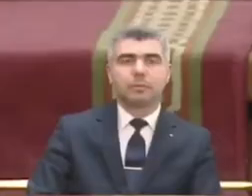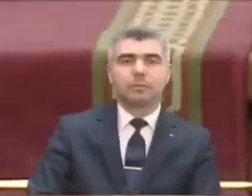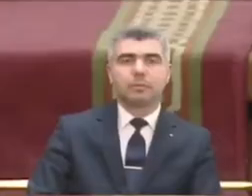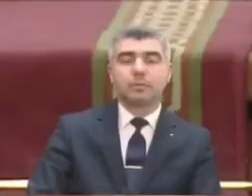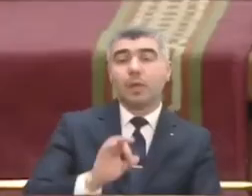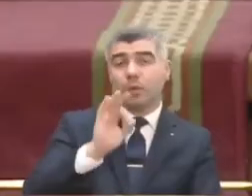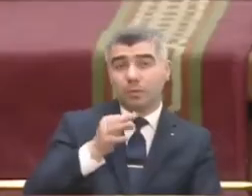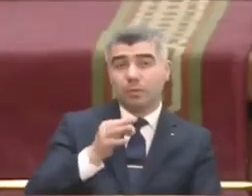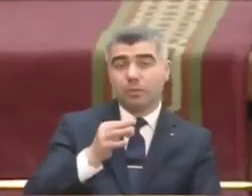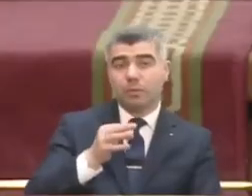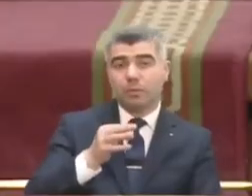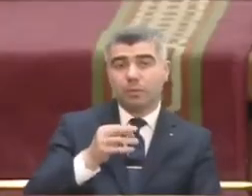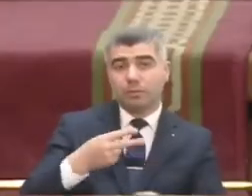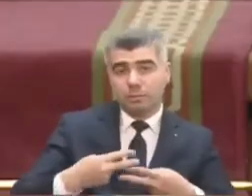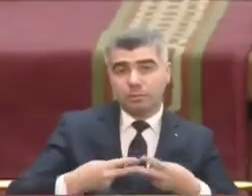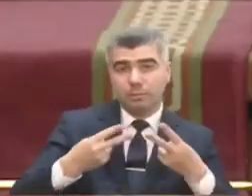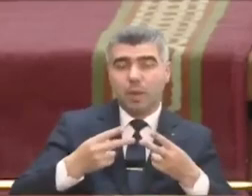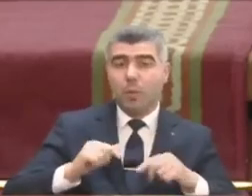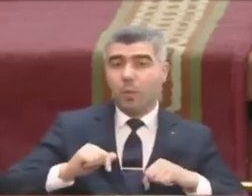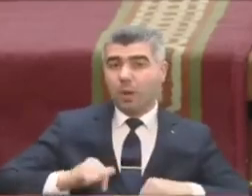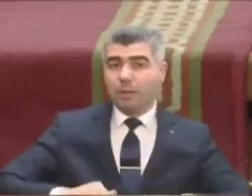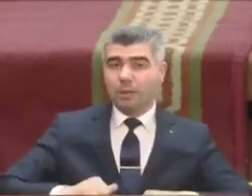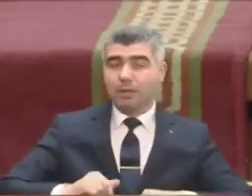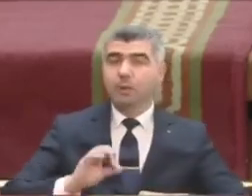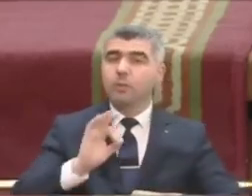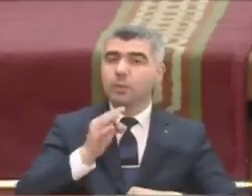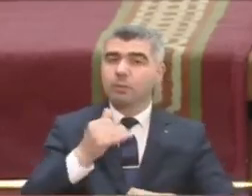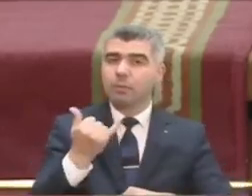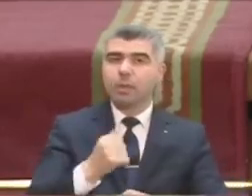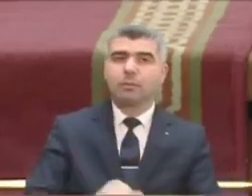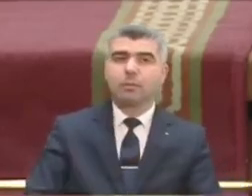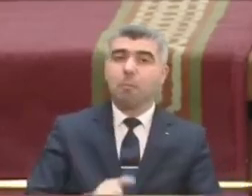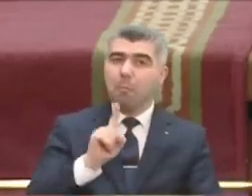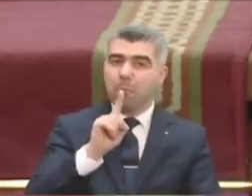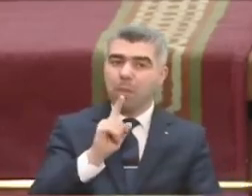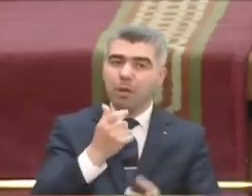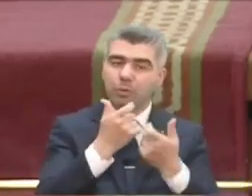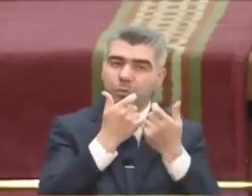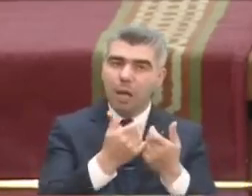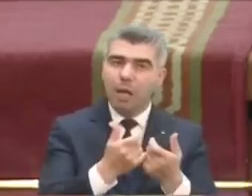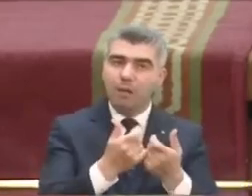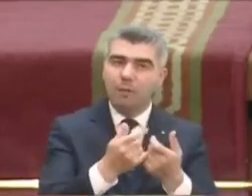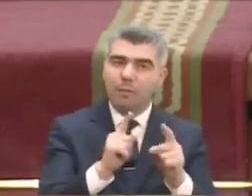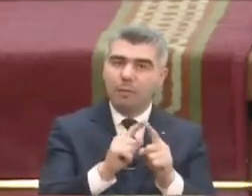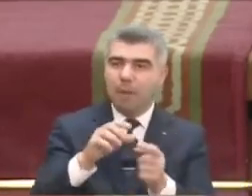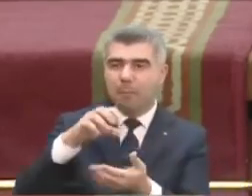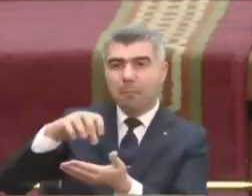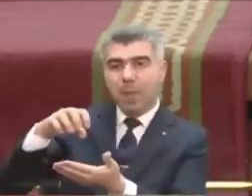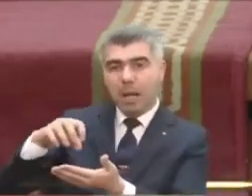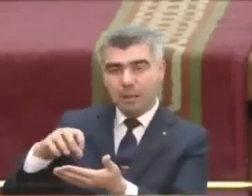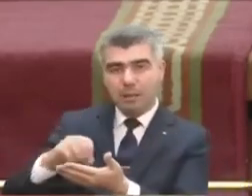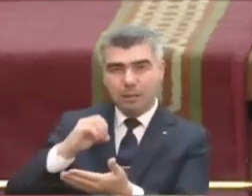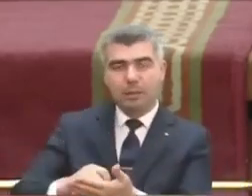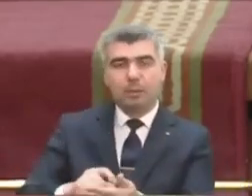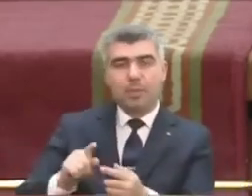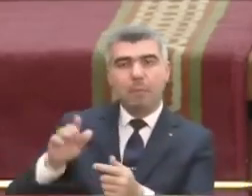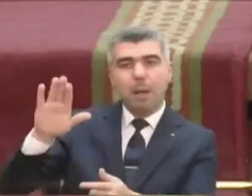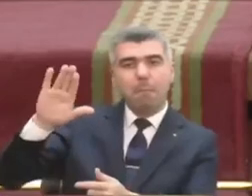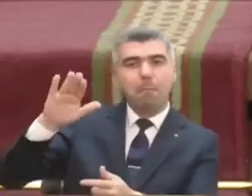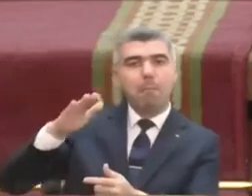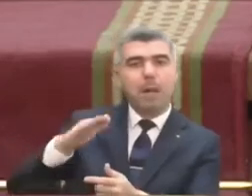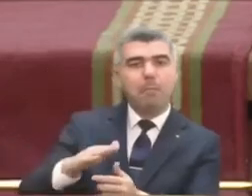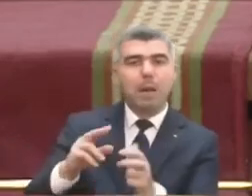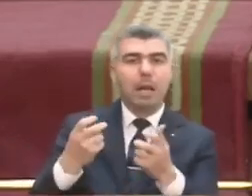جميل ما جاء على لسان الوزير ولكن الوضع في بعض الاقاليم شيء اخر اقليم بني ملال